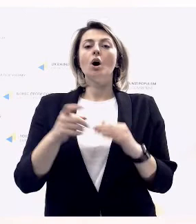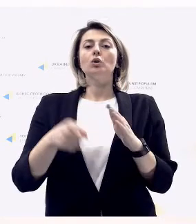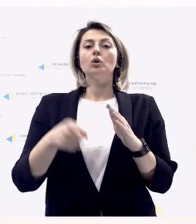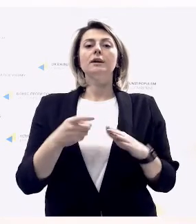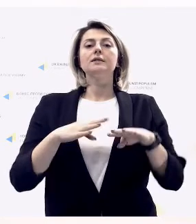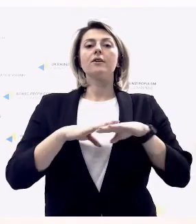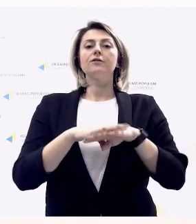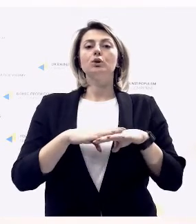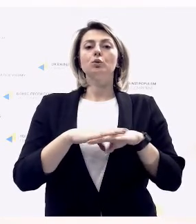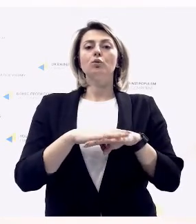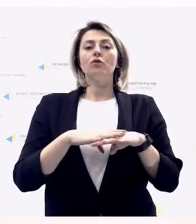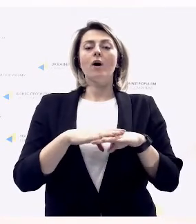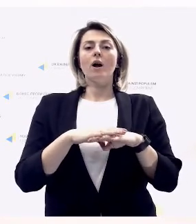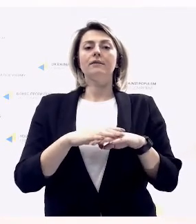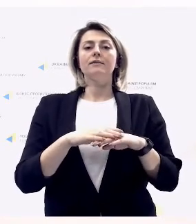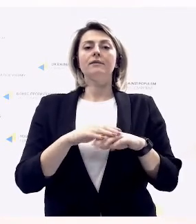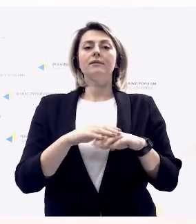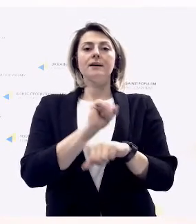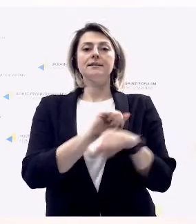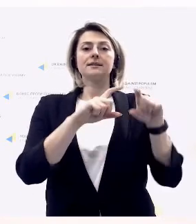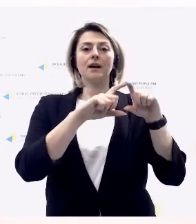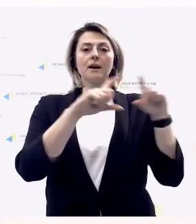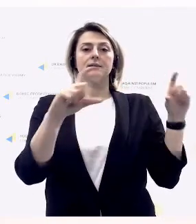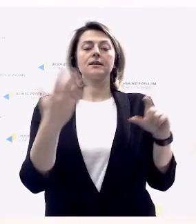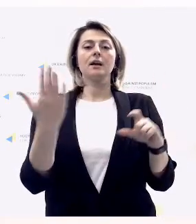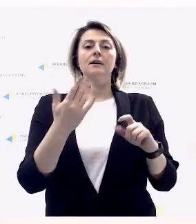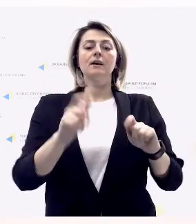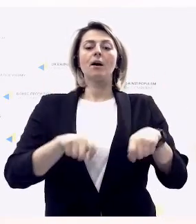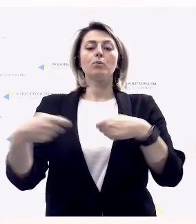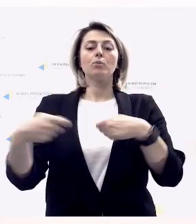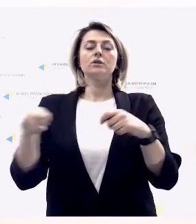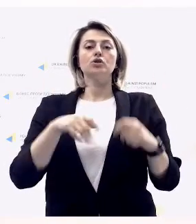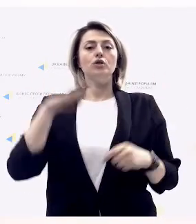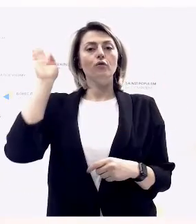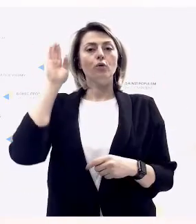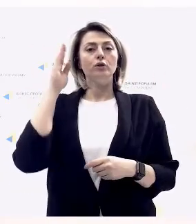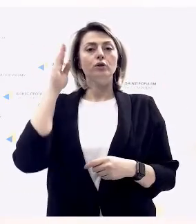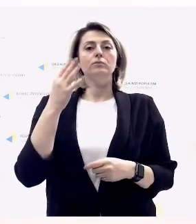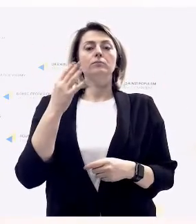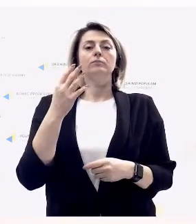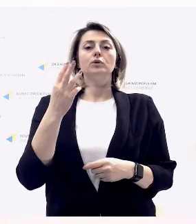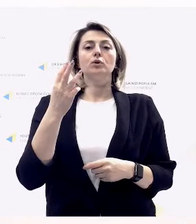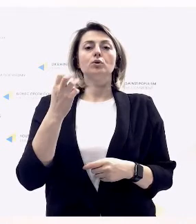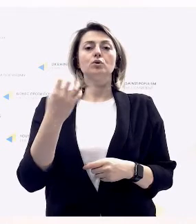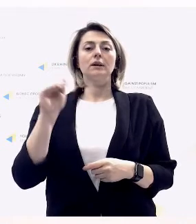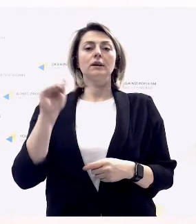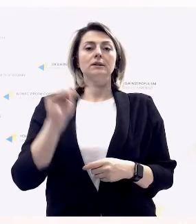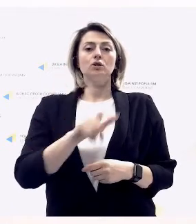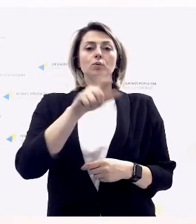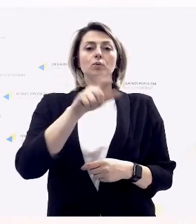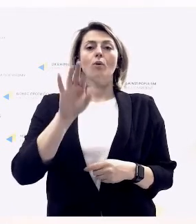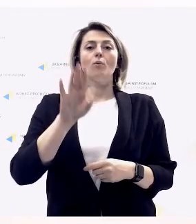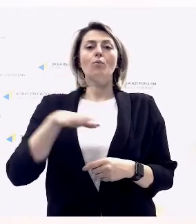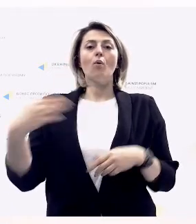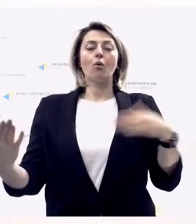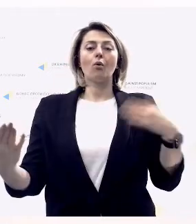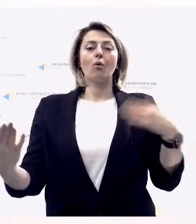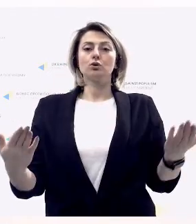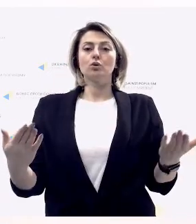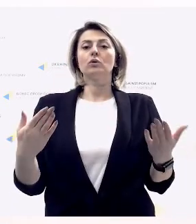фільтрувальна станція, яка постачає воду 345 тисячам людей, по обі сторони